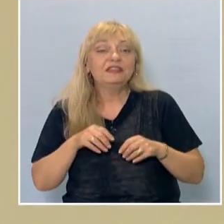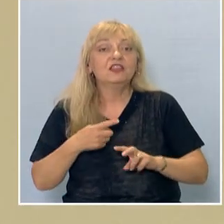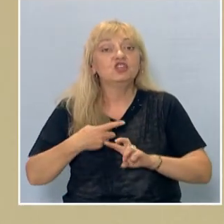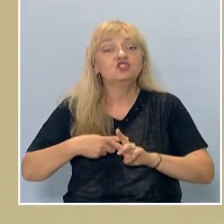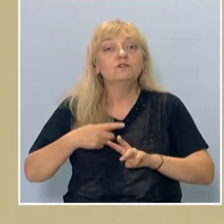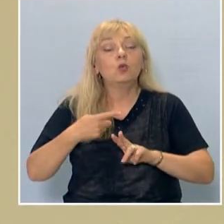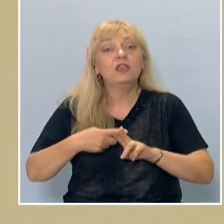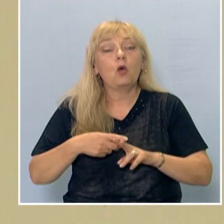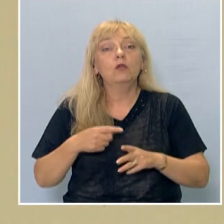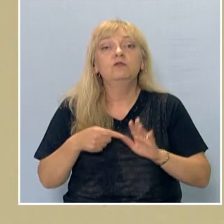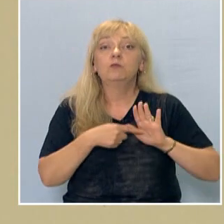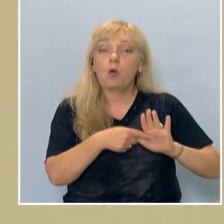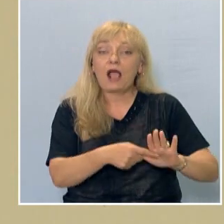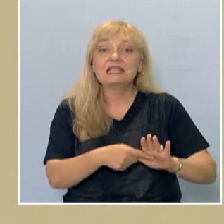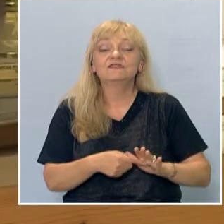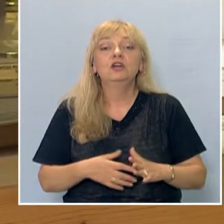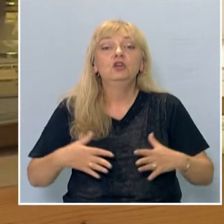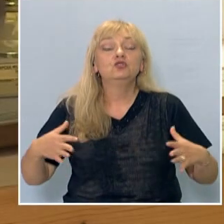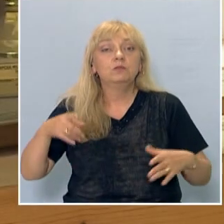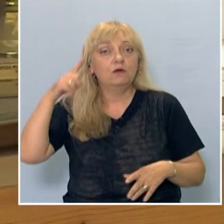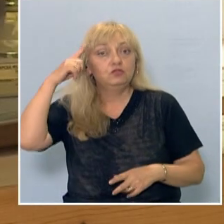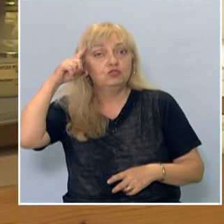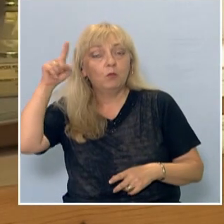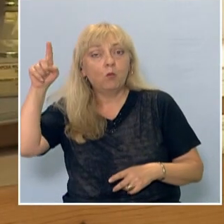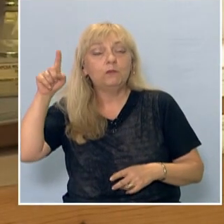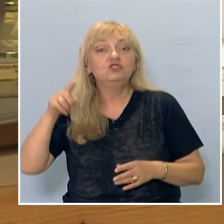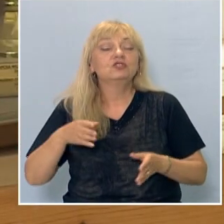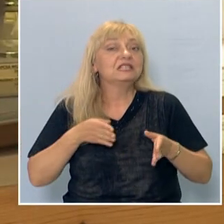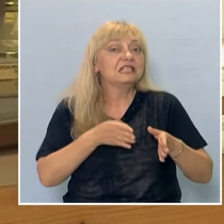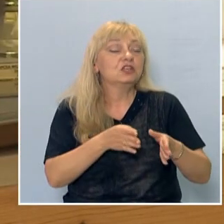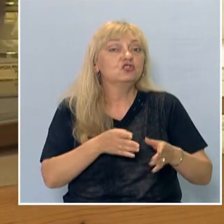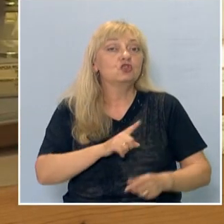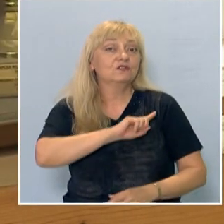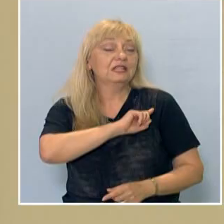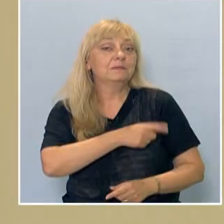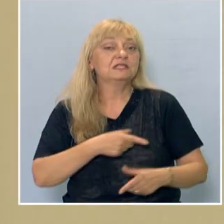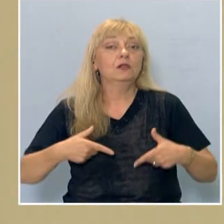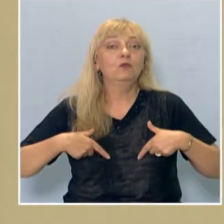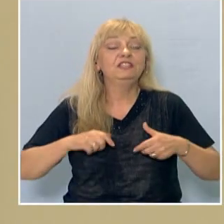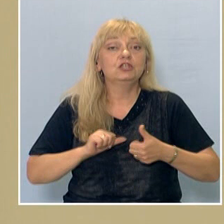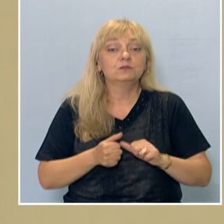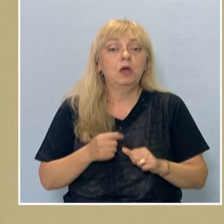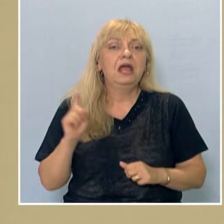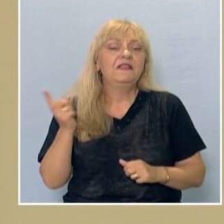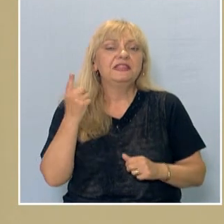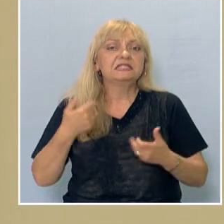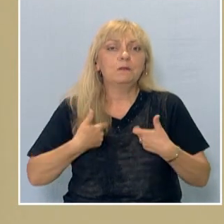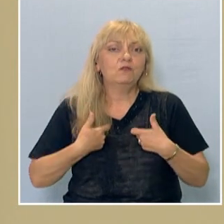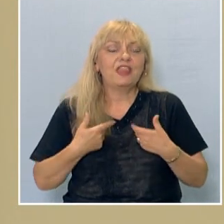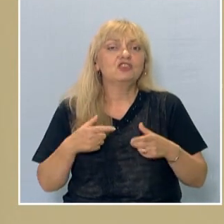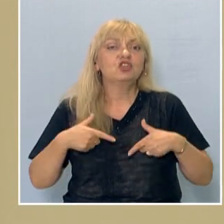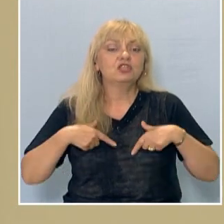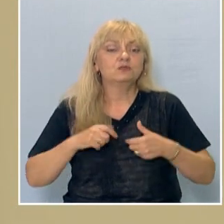последните години показва, че все повече момичета се насочват към силовите спортове. То не е само в нашия спорт. Мисля, че в